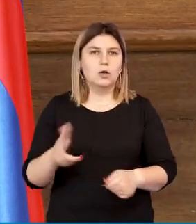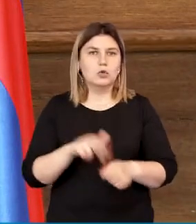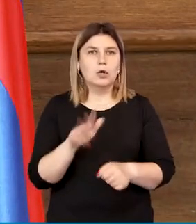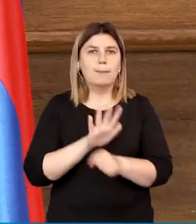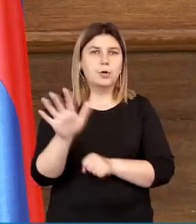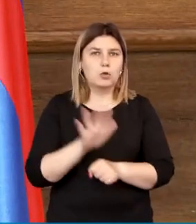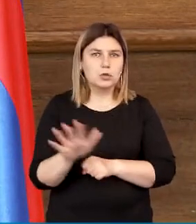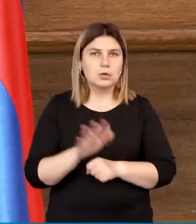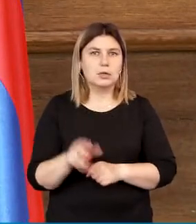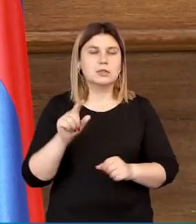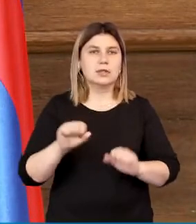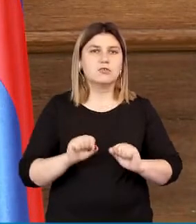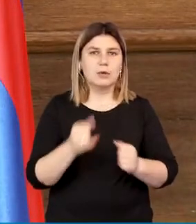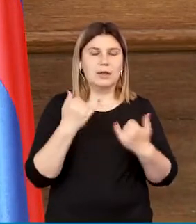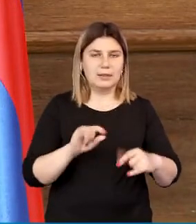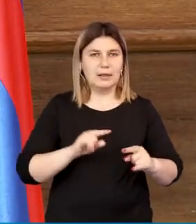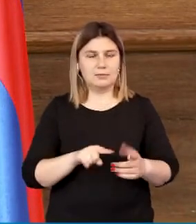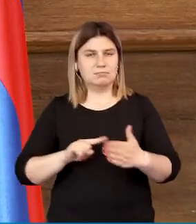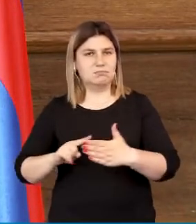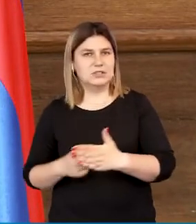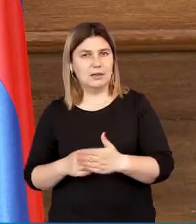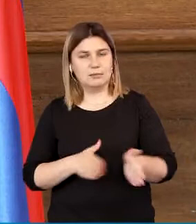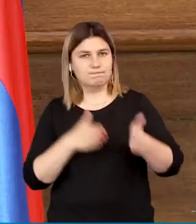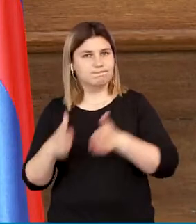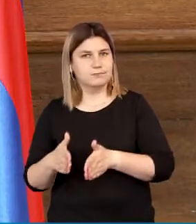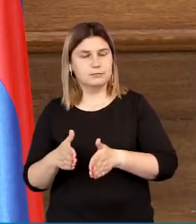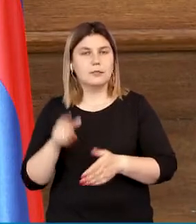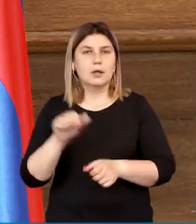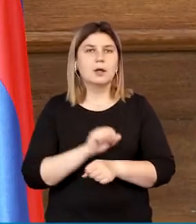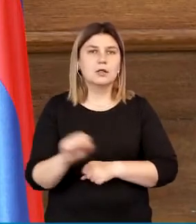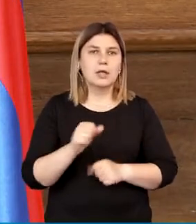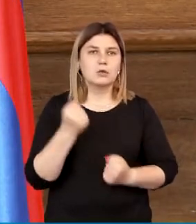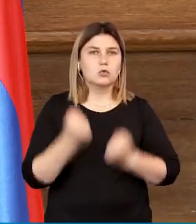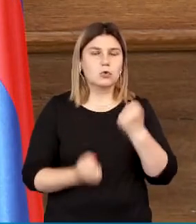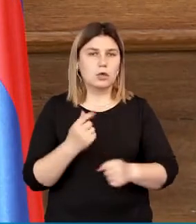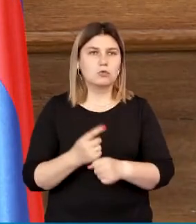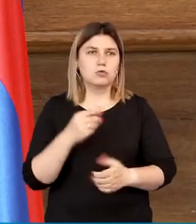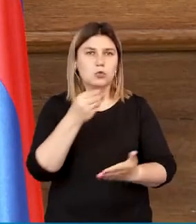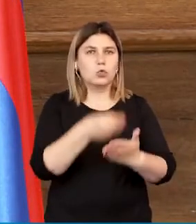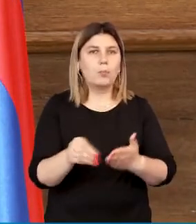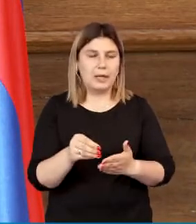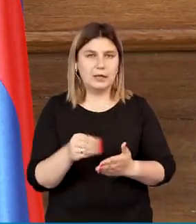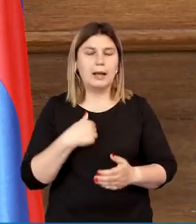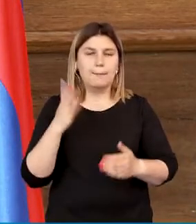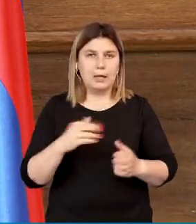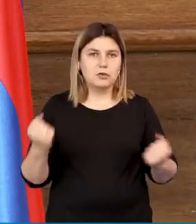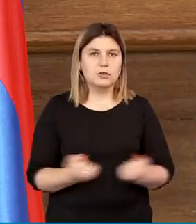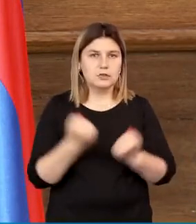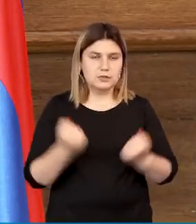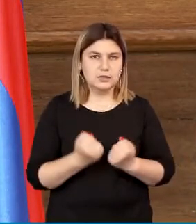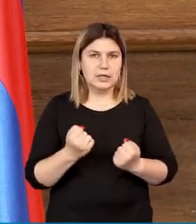ponieważ przestawiły swoje działania na inne cele. Są pewne trudności z dostępnością, no ale będziemy się starali to w jakiś